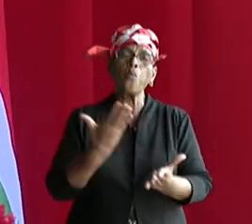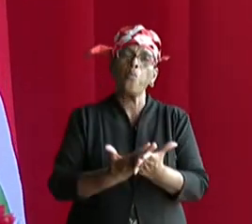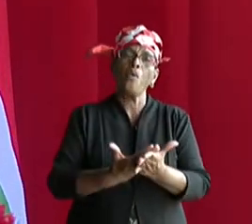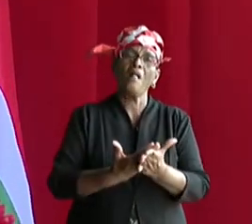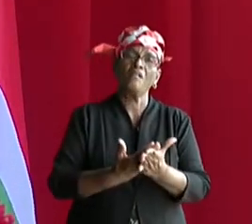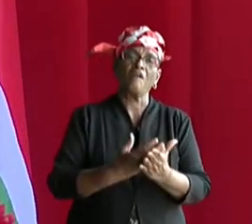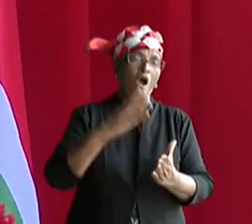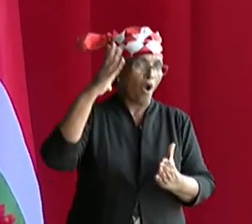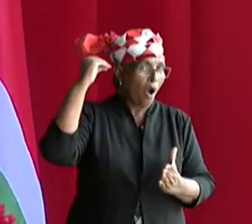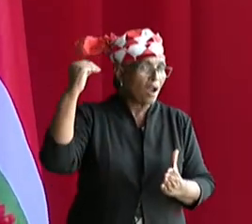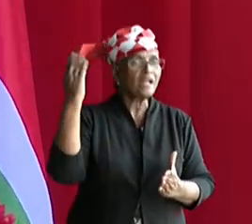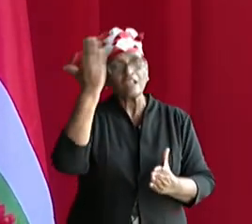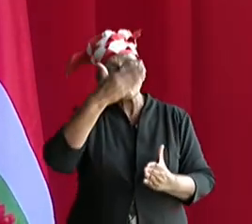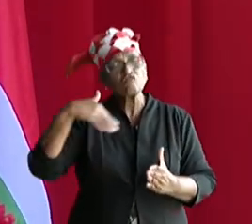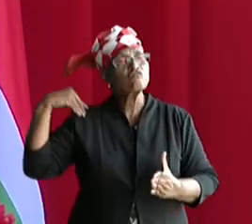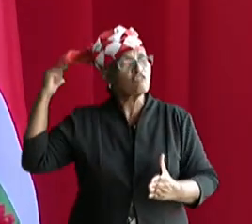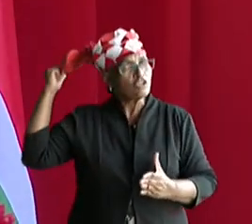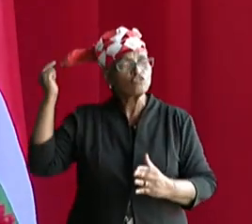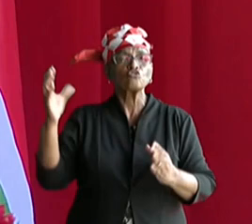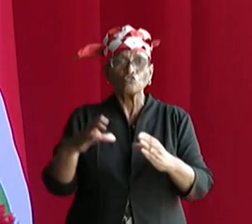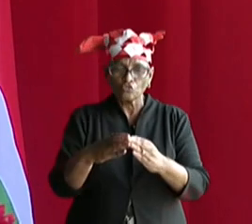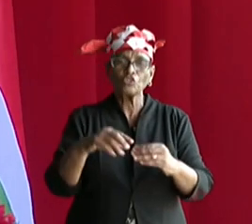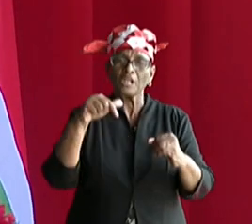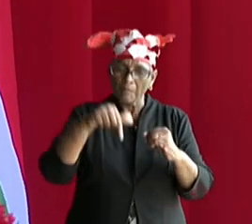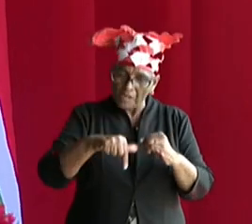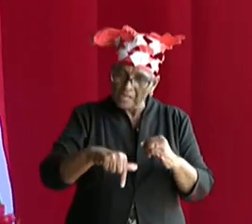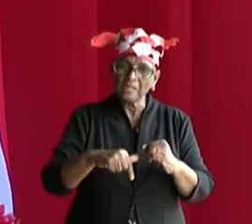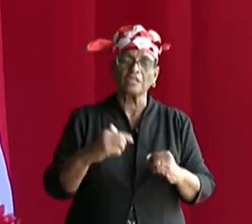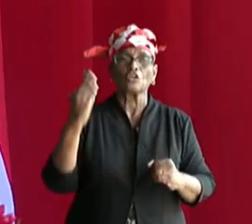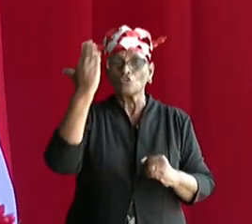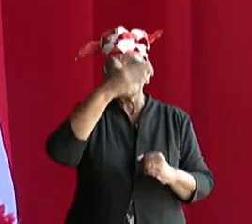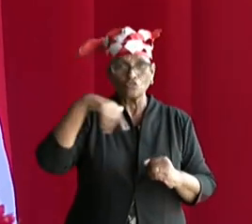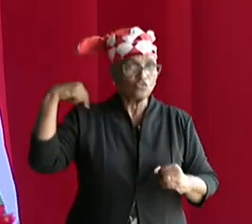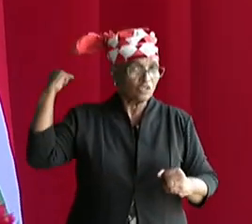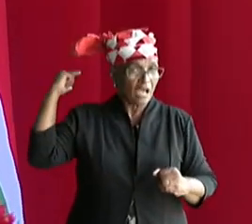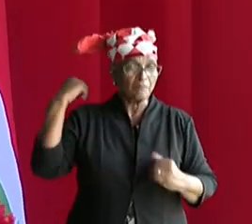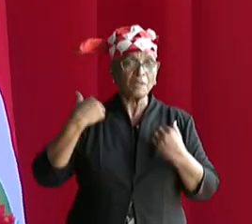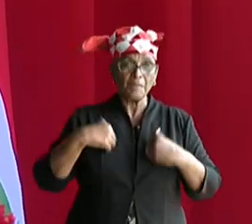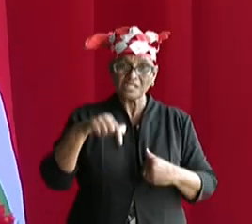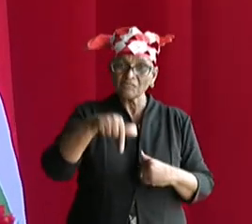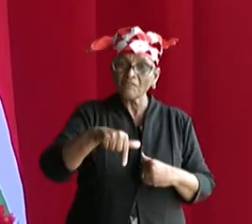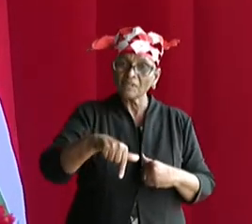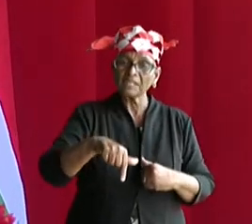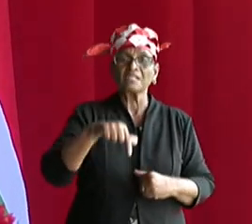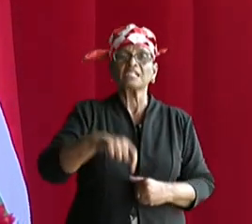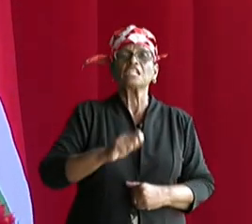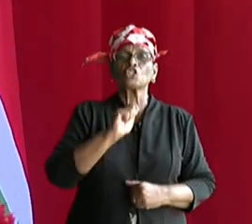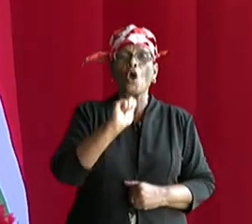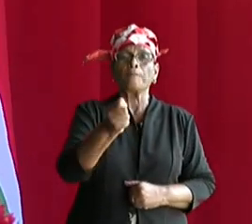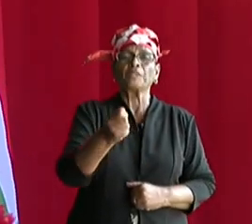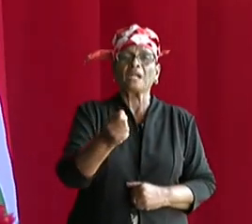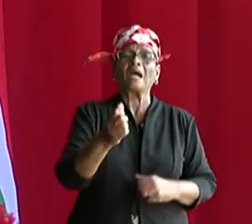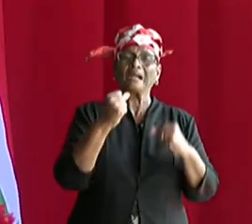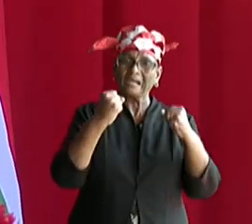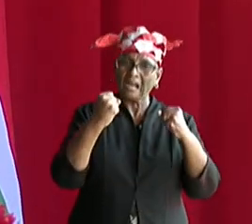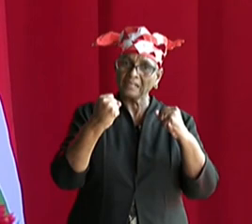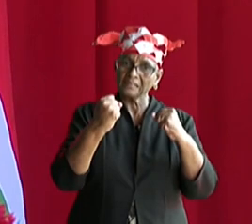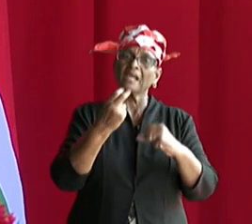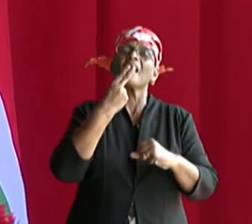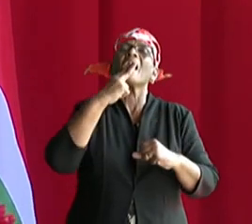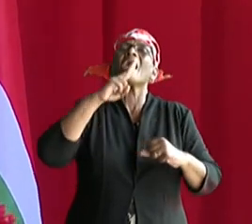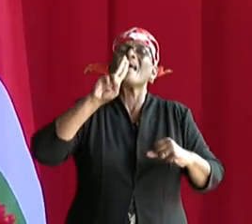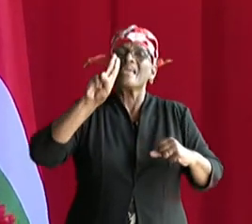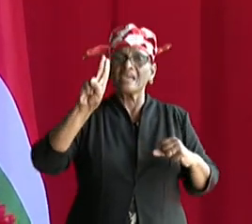naties. Wij, de Surinamers van vandaag, zullen deze opdracht krachtig, eerlijk en in